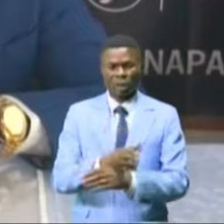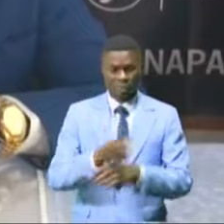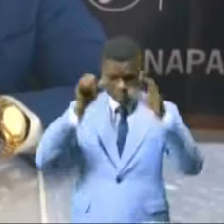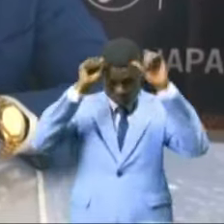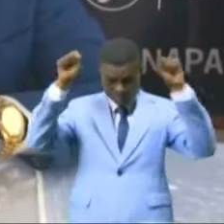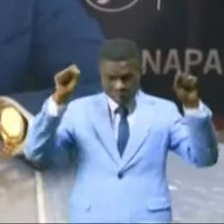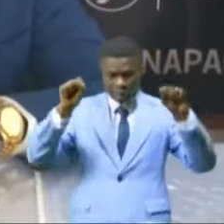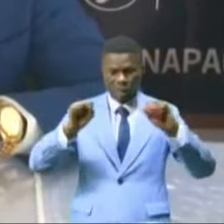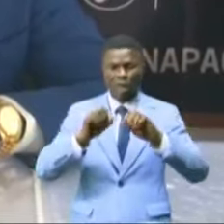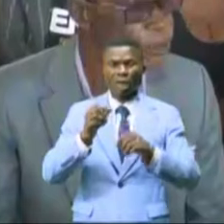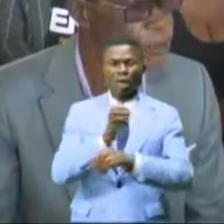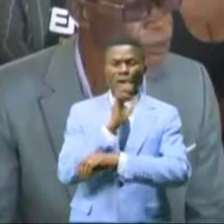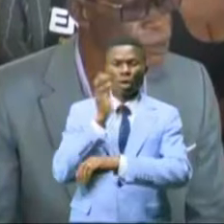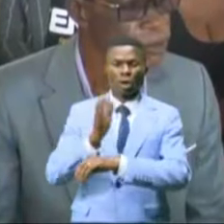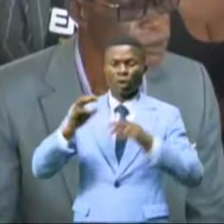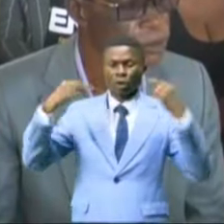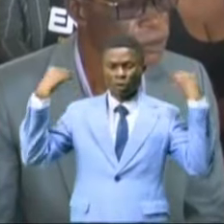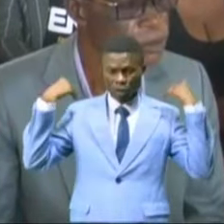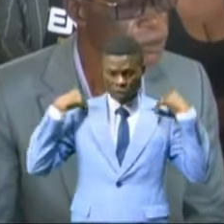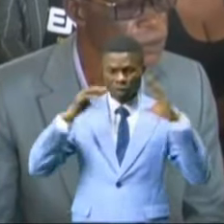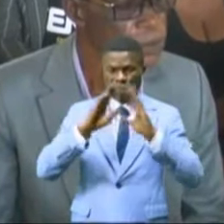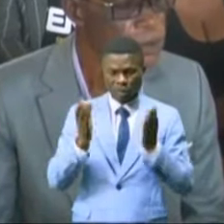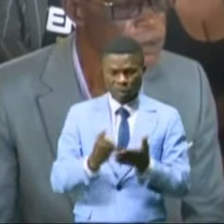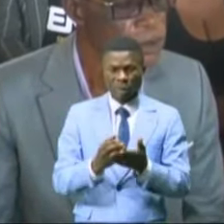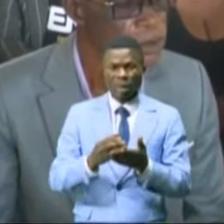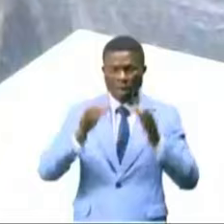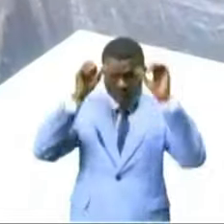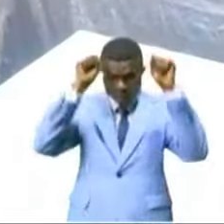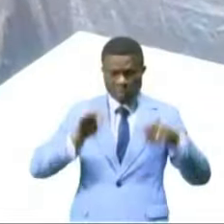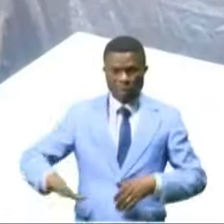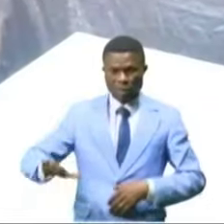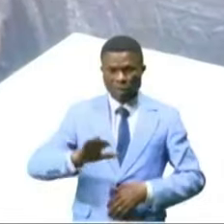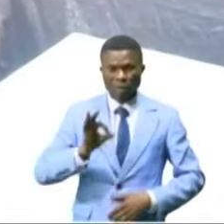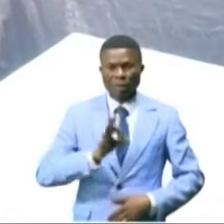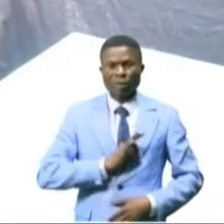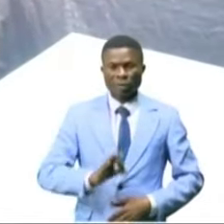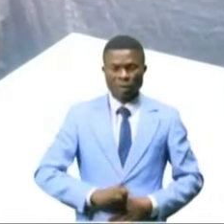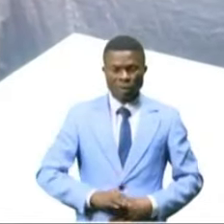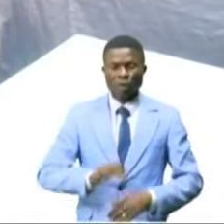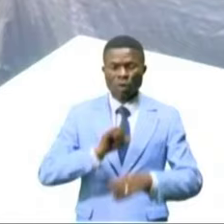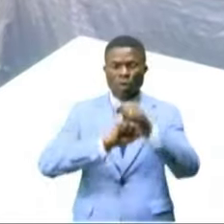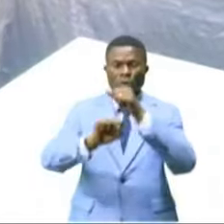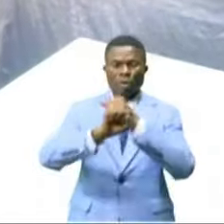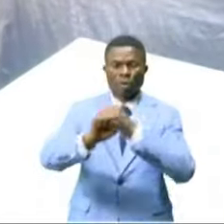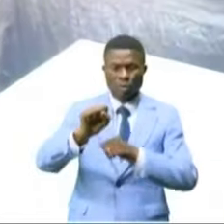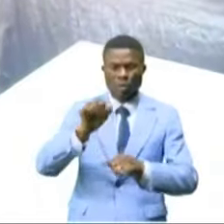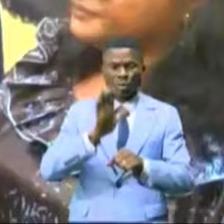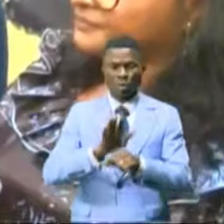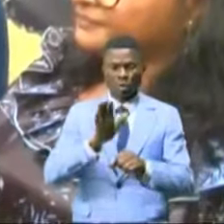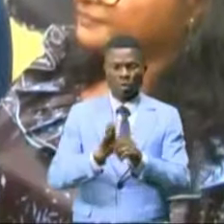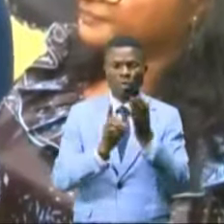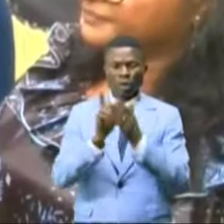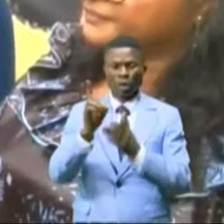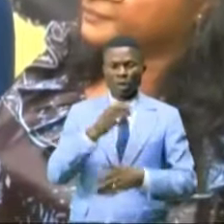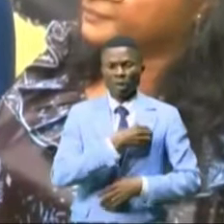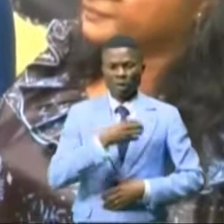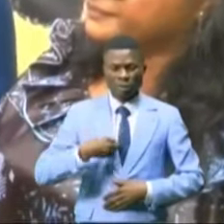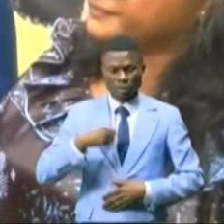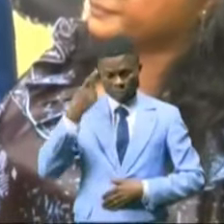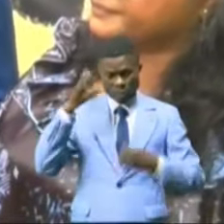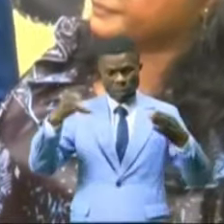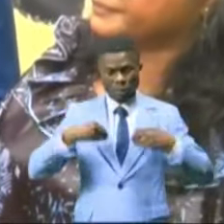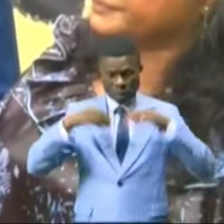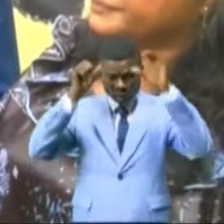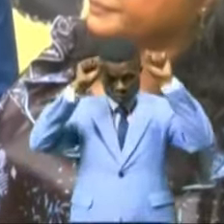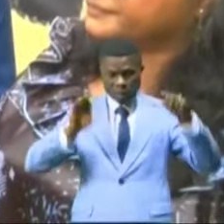du conseil d'administration de démontrer que le président de la République fait la promotion de la femme. C'est pour confirmer que le